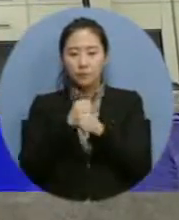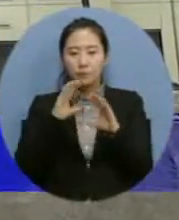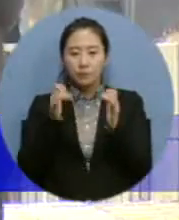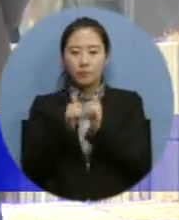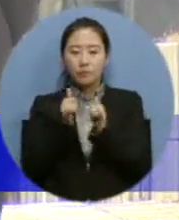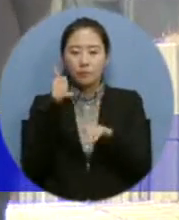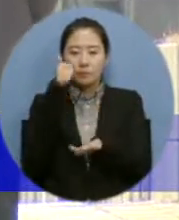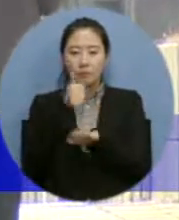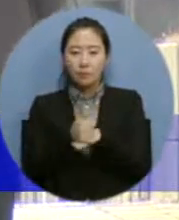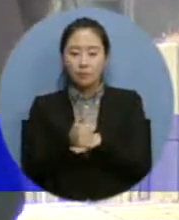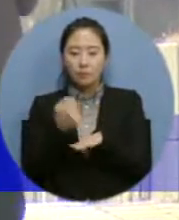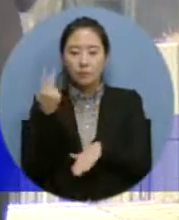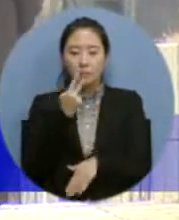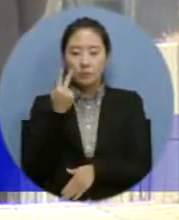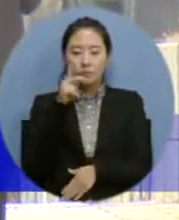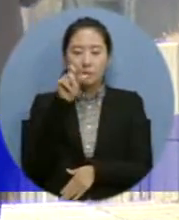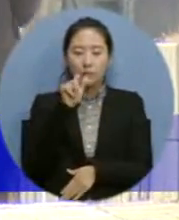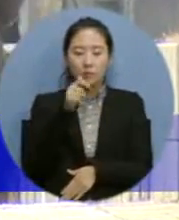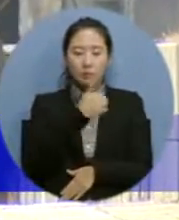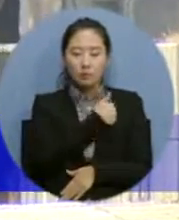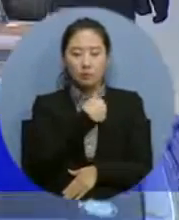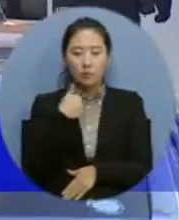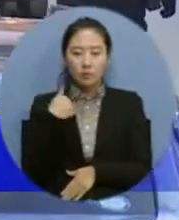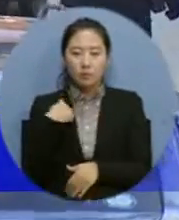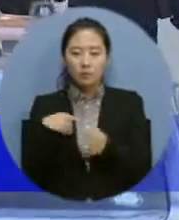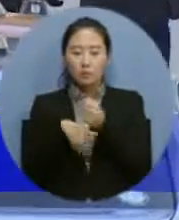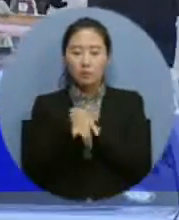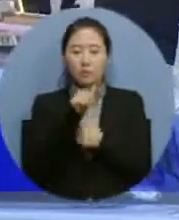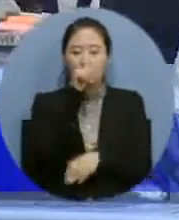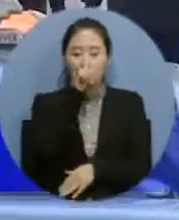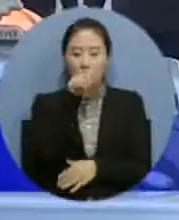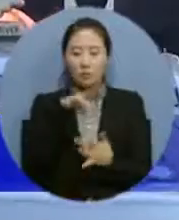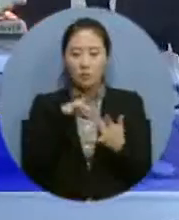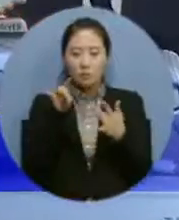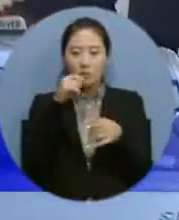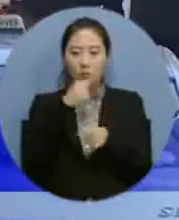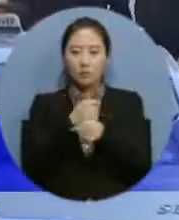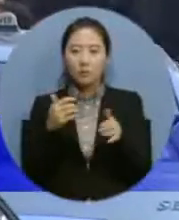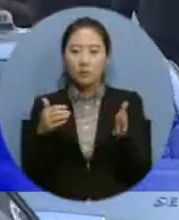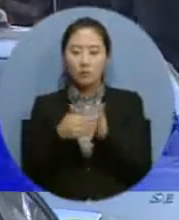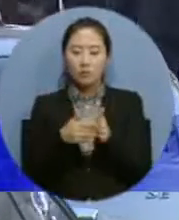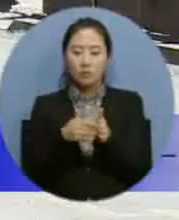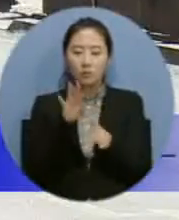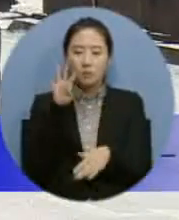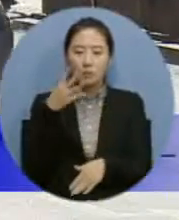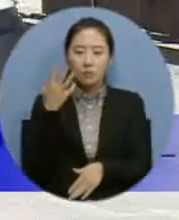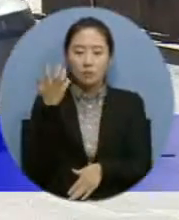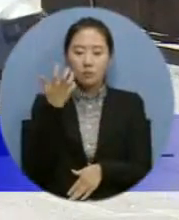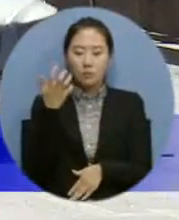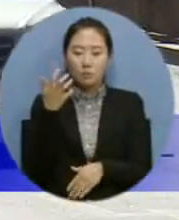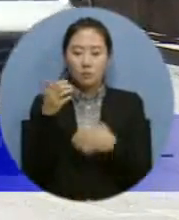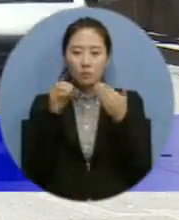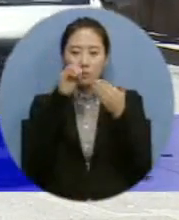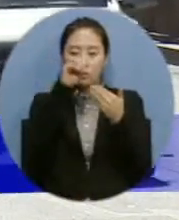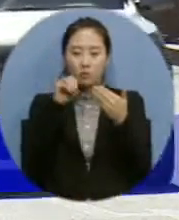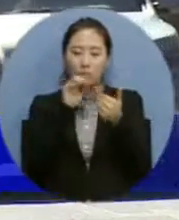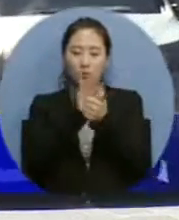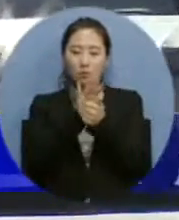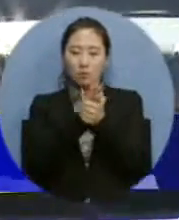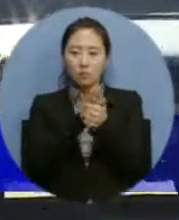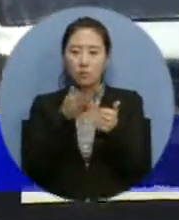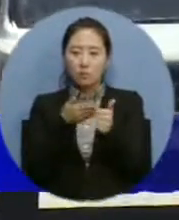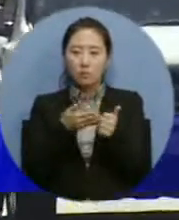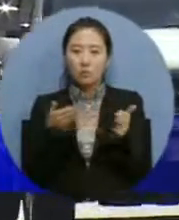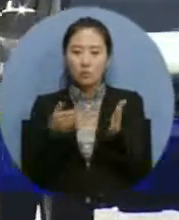결과를 2015년도 에 가장 뿌듯하고 의미 있는 것으로 꼽았습니다 480 표 9% 의 지지를